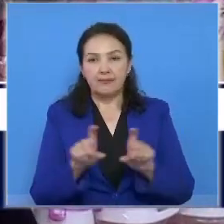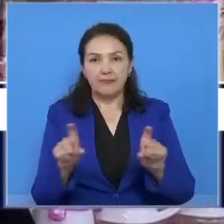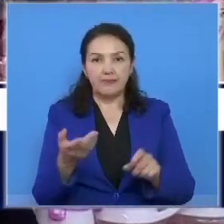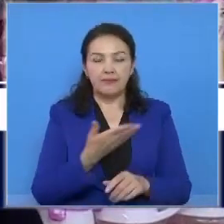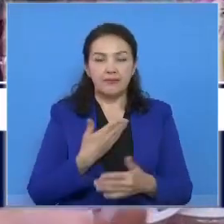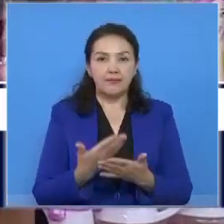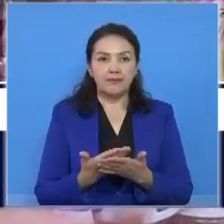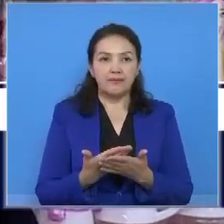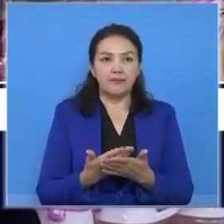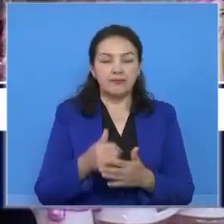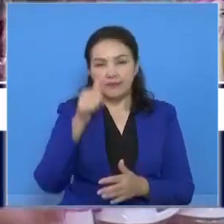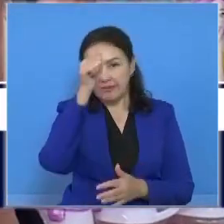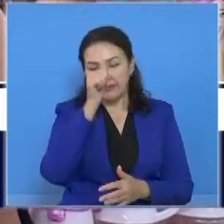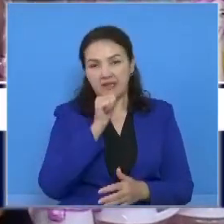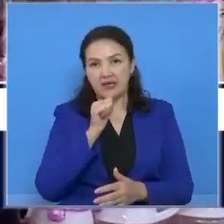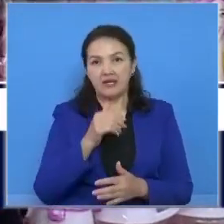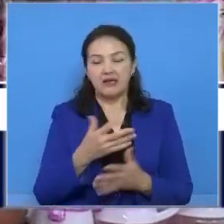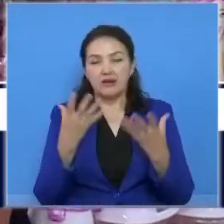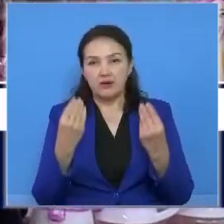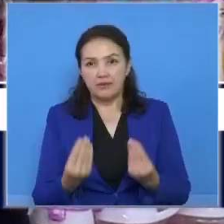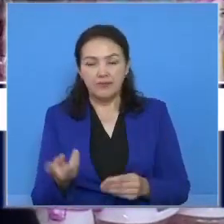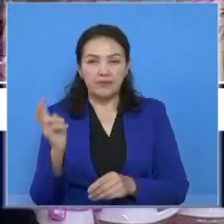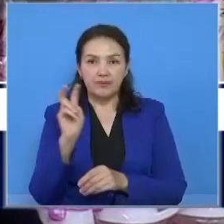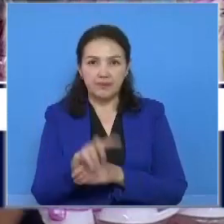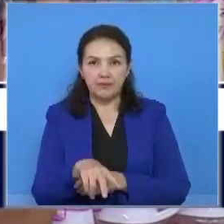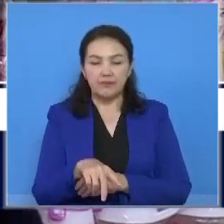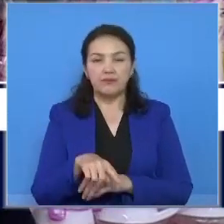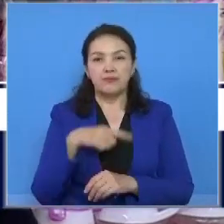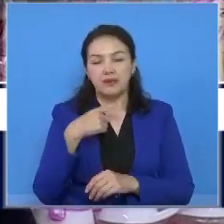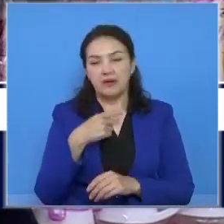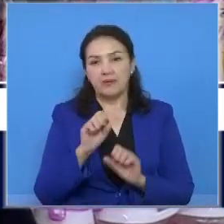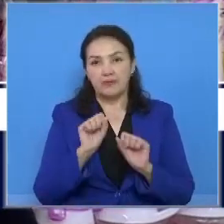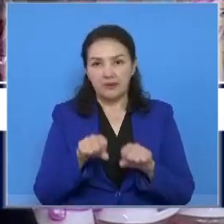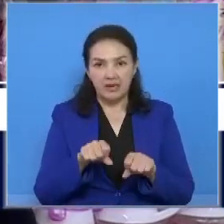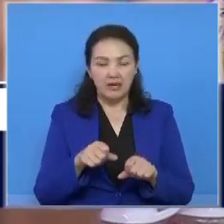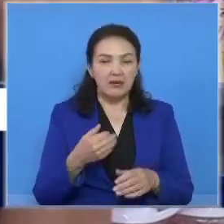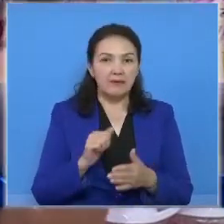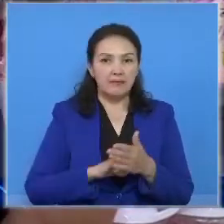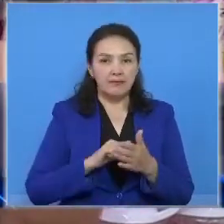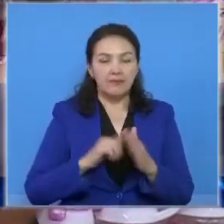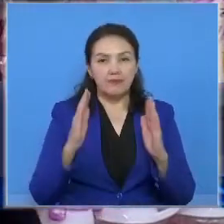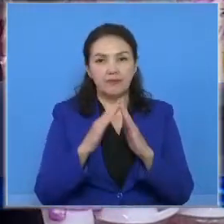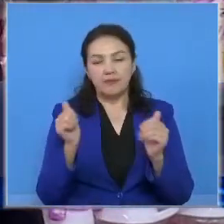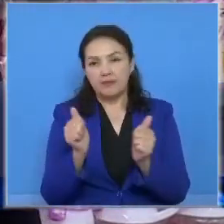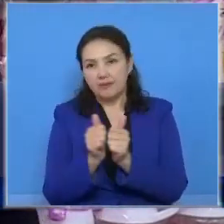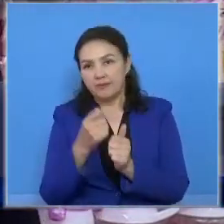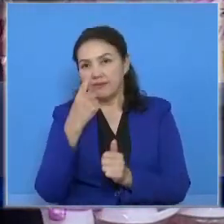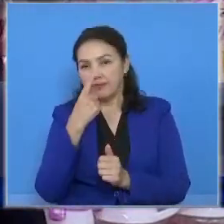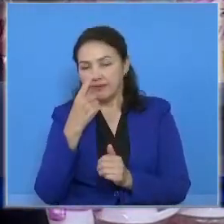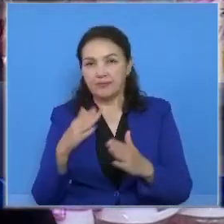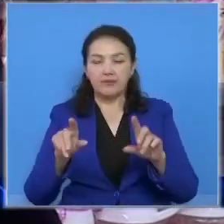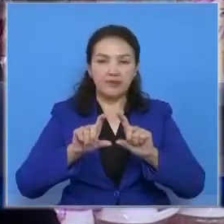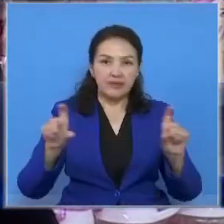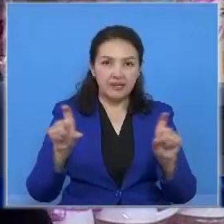біз айына тіпті күнде келеміз деп айта аламын. Себебі үйіміз жақын орналасқан. Бұл